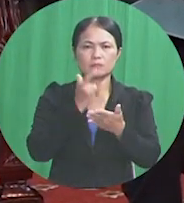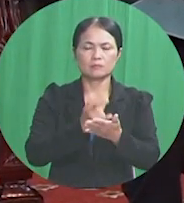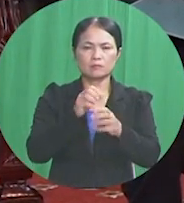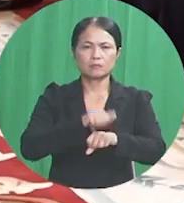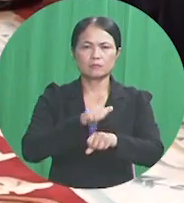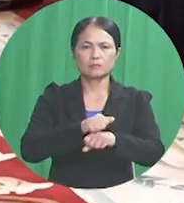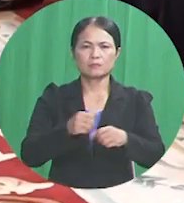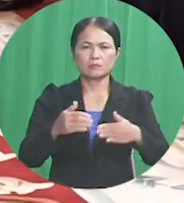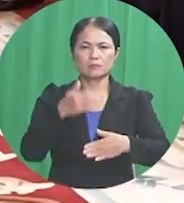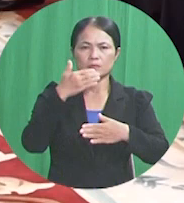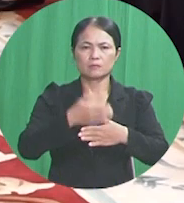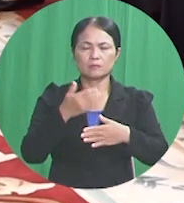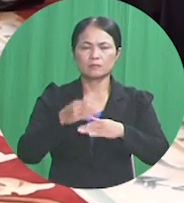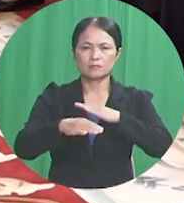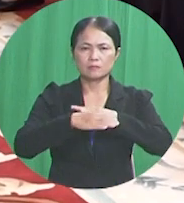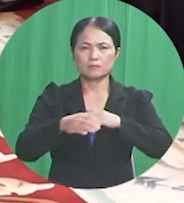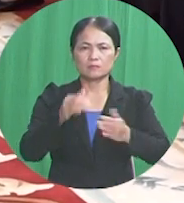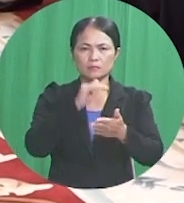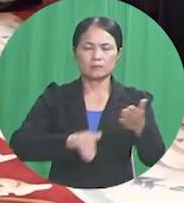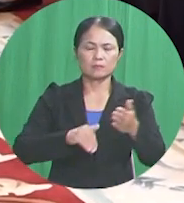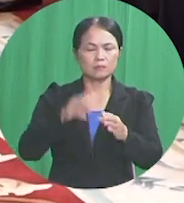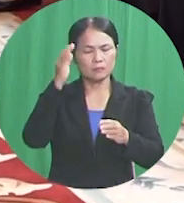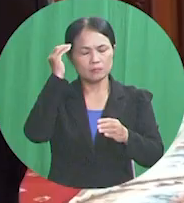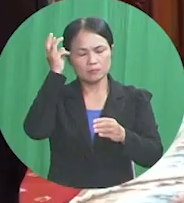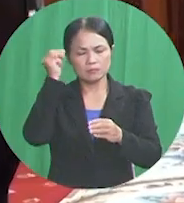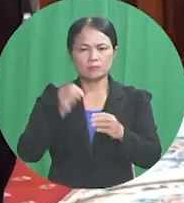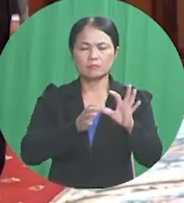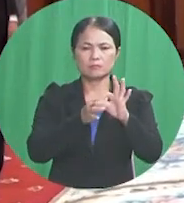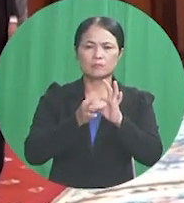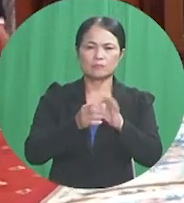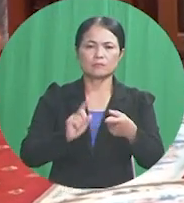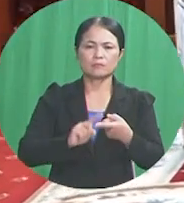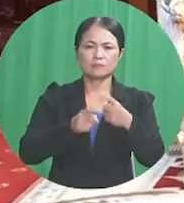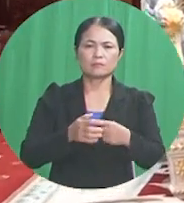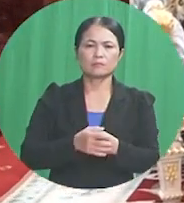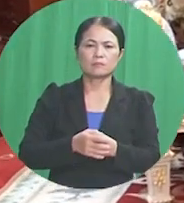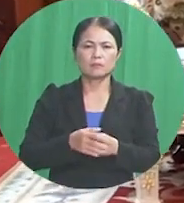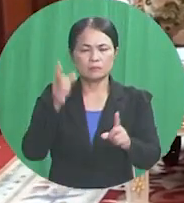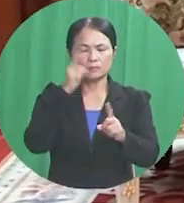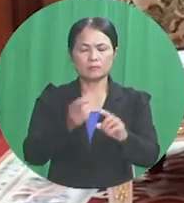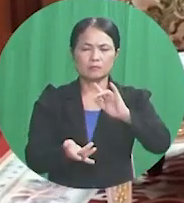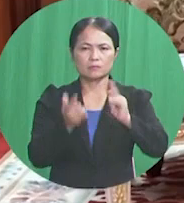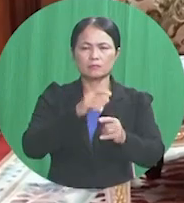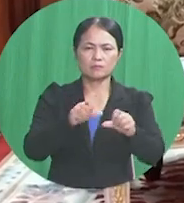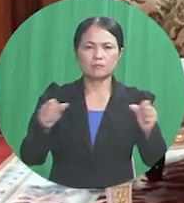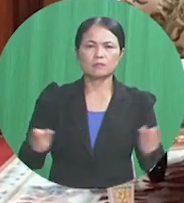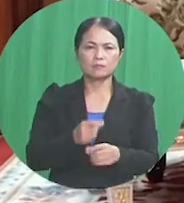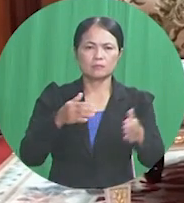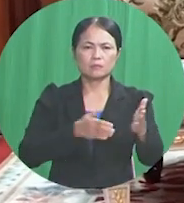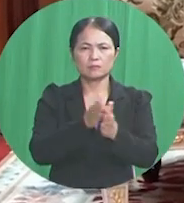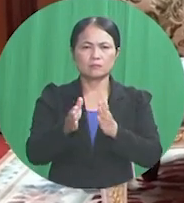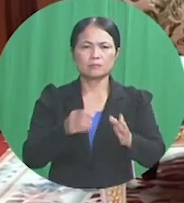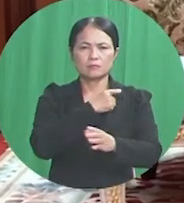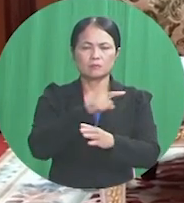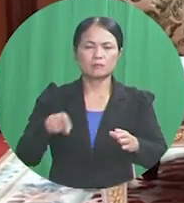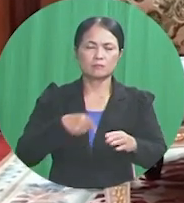คันใส่หมาได้ในเซซอลขนมสมาร์ตไดซามกีพิบหนึ่งมัตต์พิบดำใบปลายคลายดำบอลปรุงแดนระบายยิง